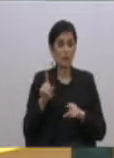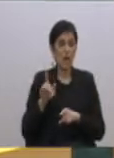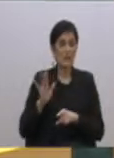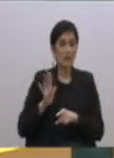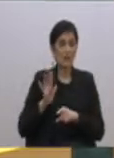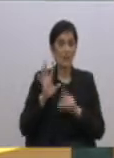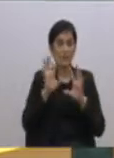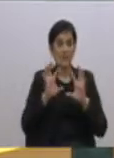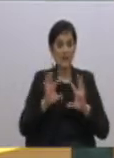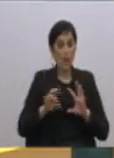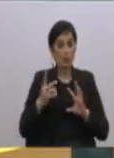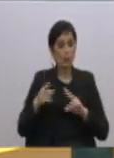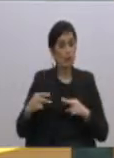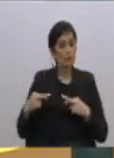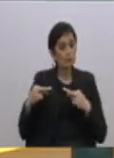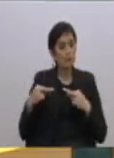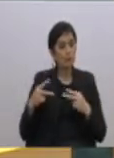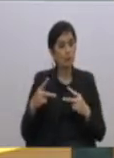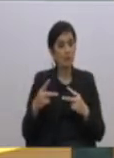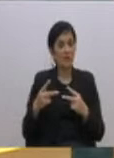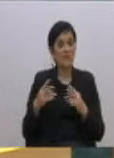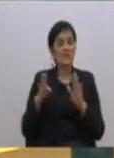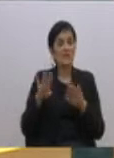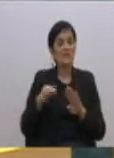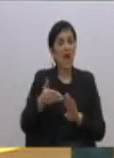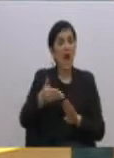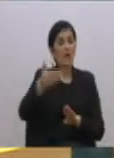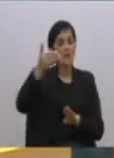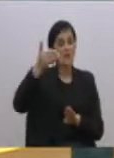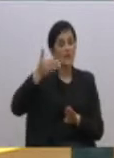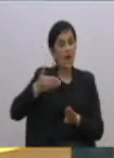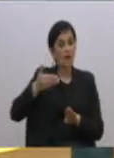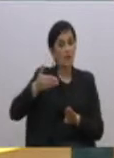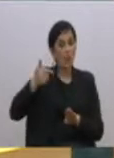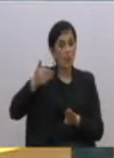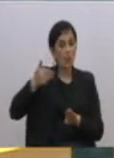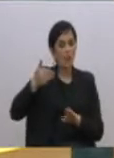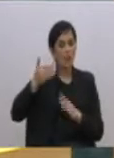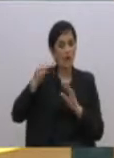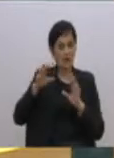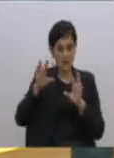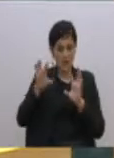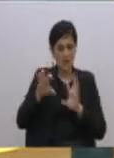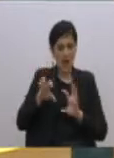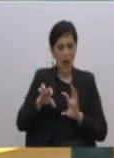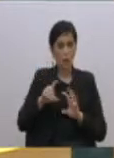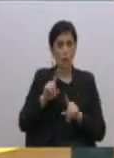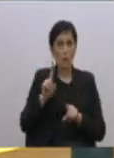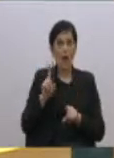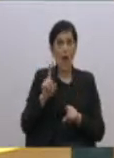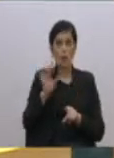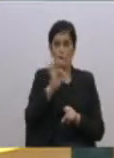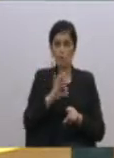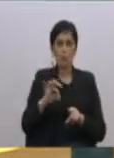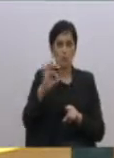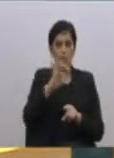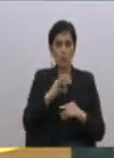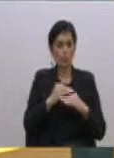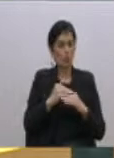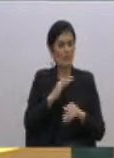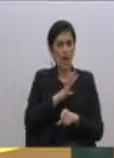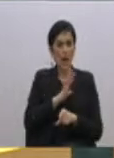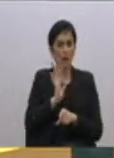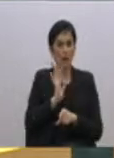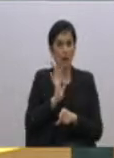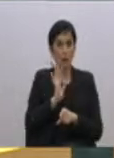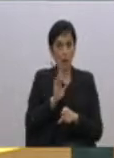Is canone, bi se guet fala, da, uite, obina, n-am deli canone, biromel, arca, liberaluri ariho, magram, arc nu luăm, to rădăm, to vis ariho.